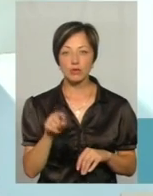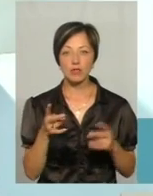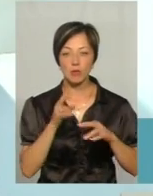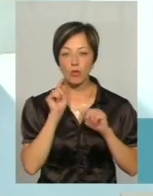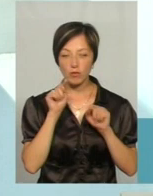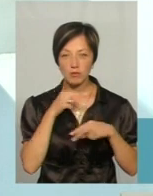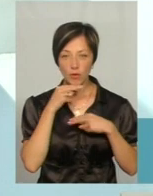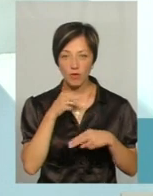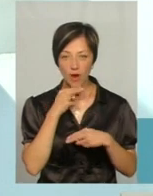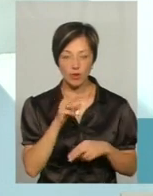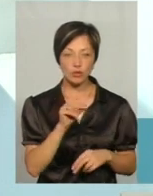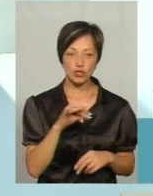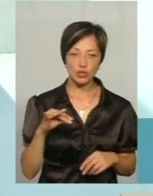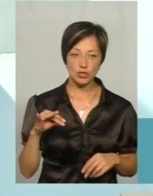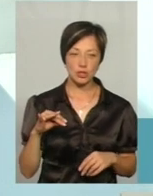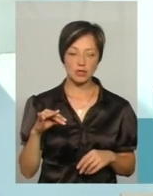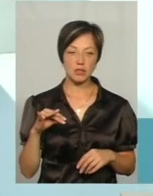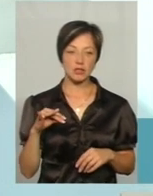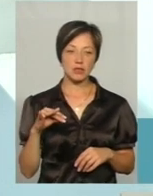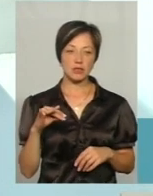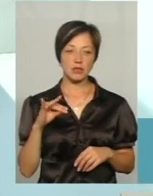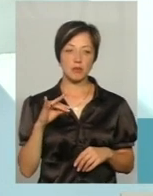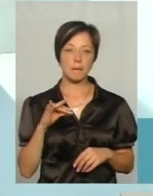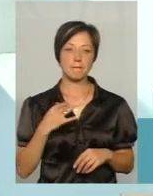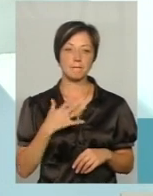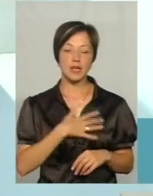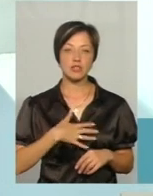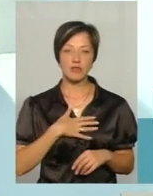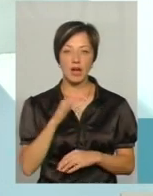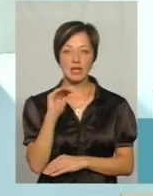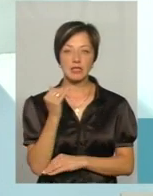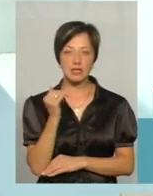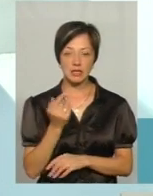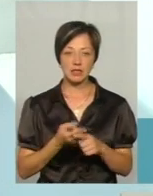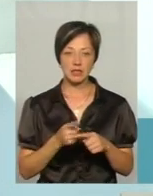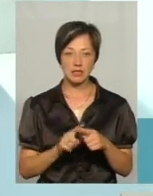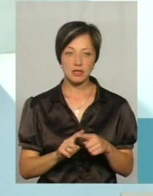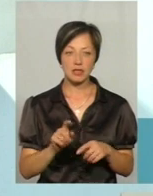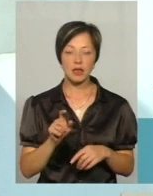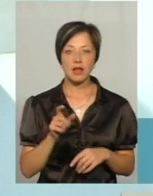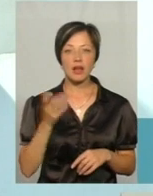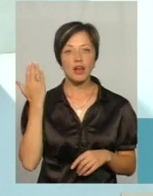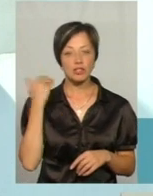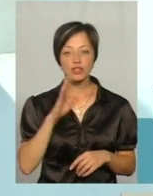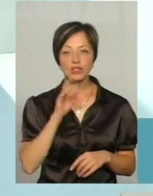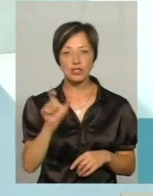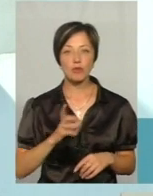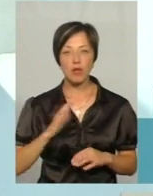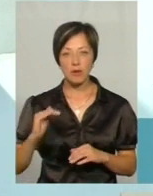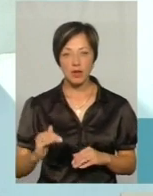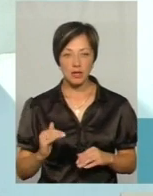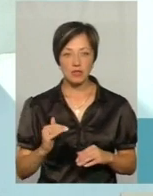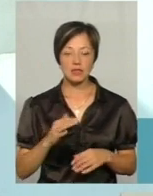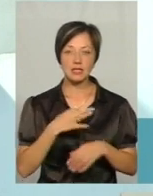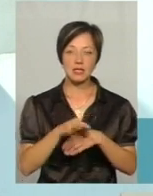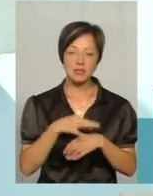звернути увагу, це на те, чи переживає дитина, будучи ця людина, будучи дитиною, ситуацію